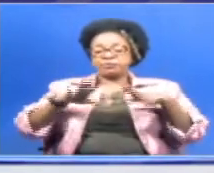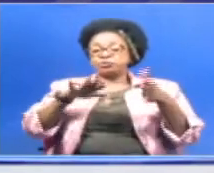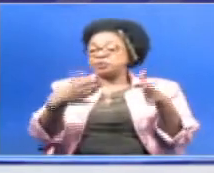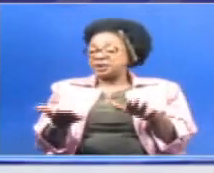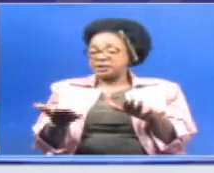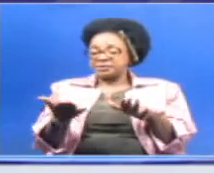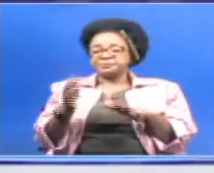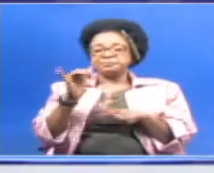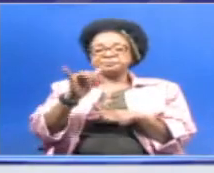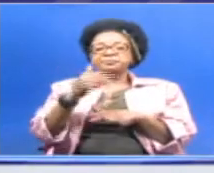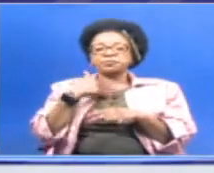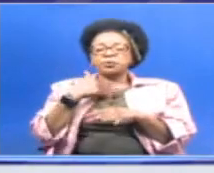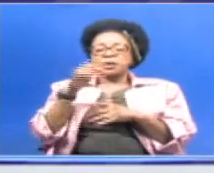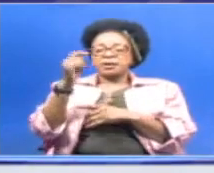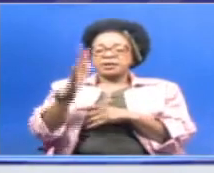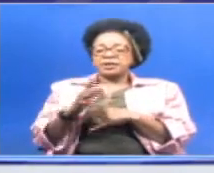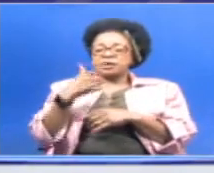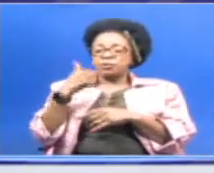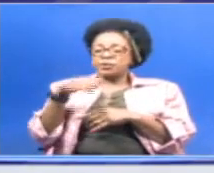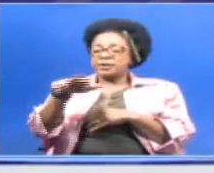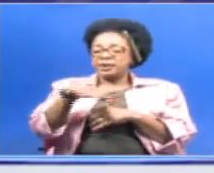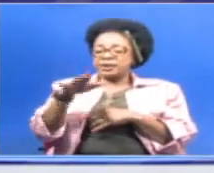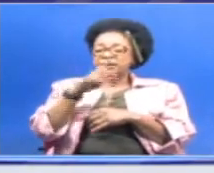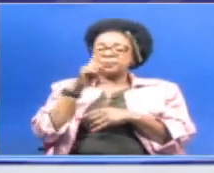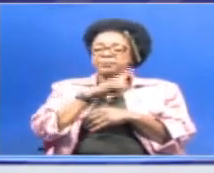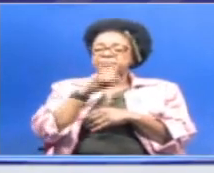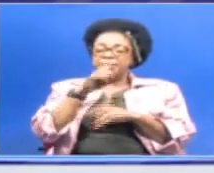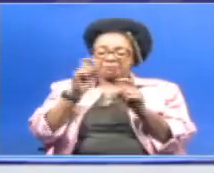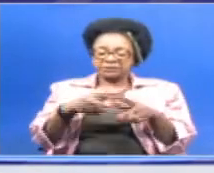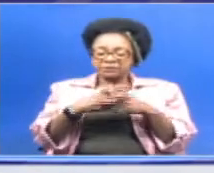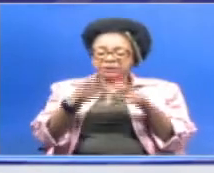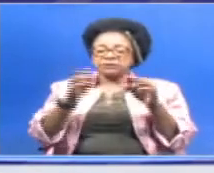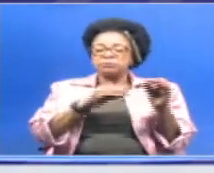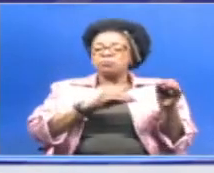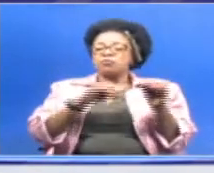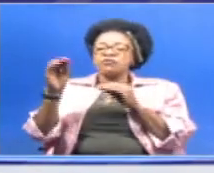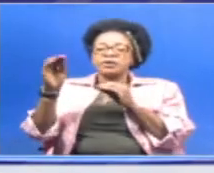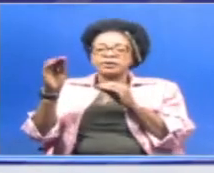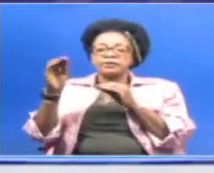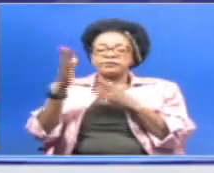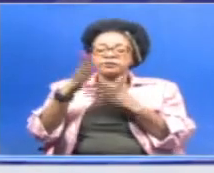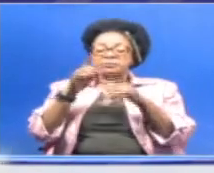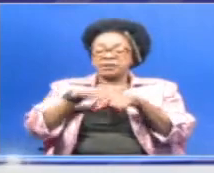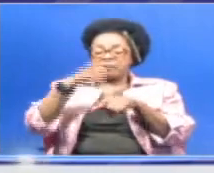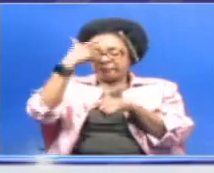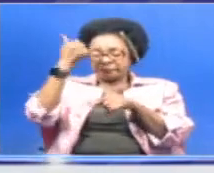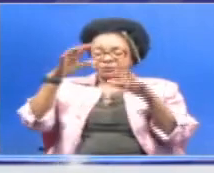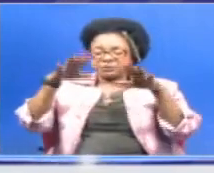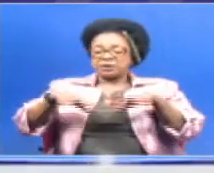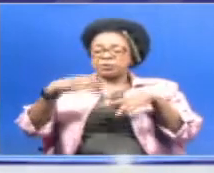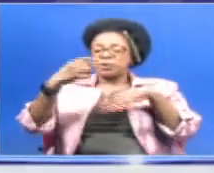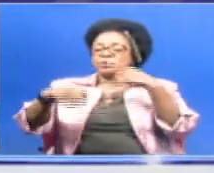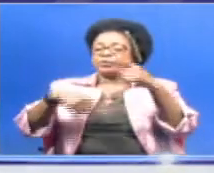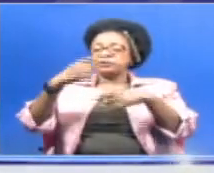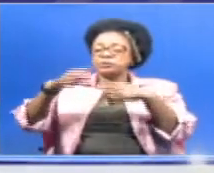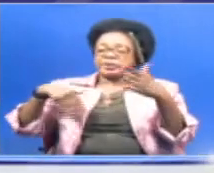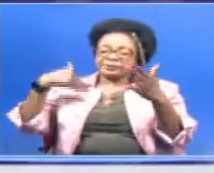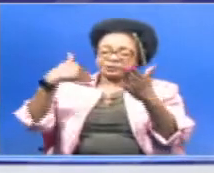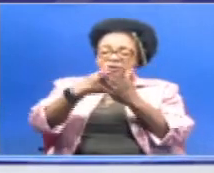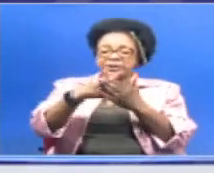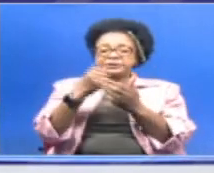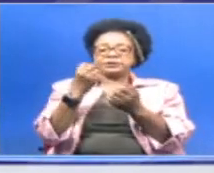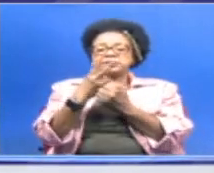inawataka wa Kenya walio katika hatari kuanza mikakati ya kuhama kwa muda, kwani mvua hiyo itaendelea hadi mwisho wa mwezi wa Disemba.